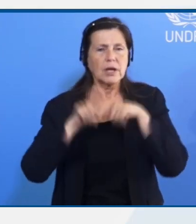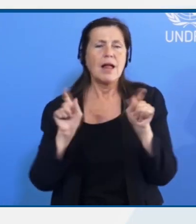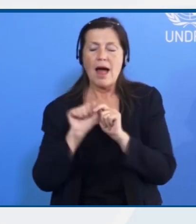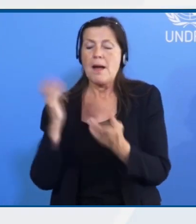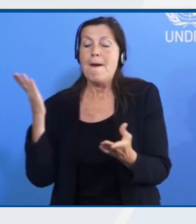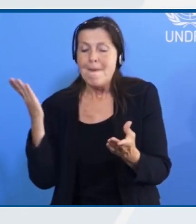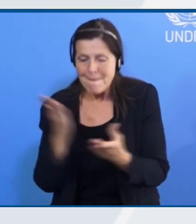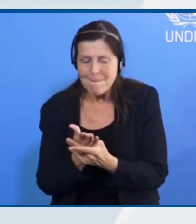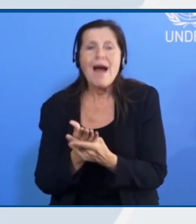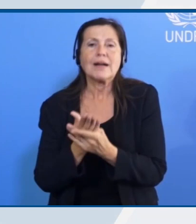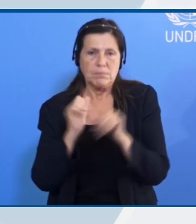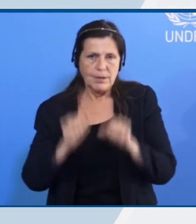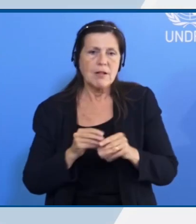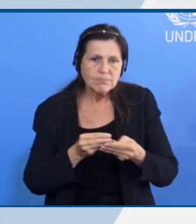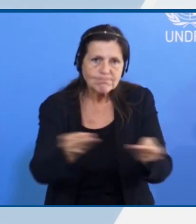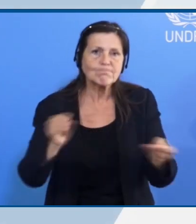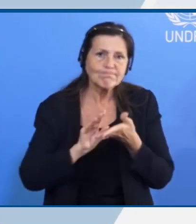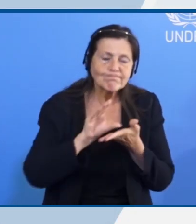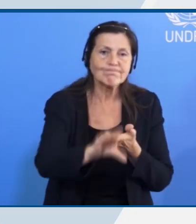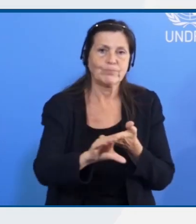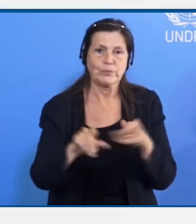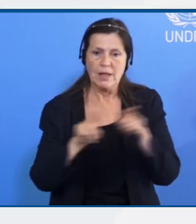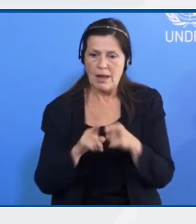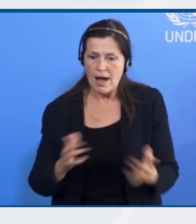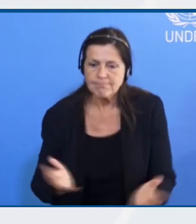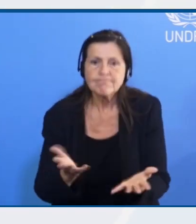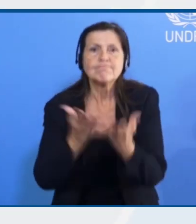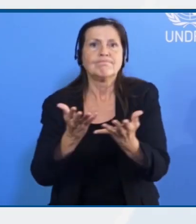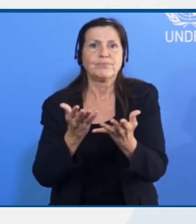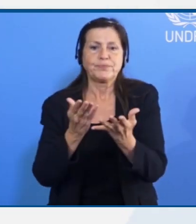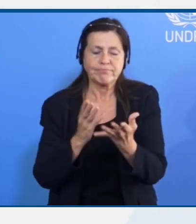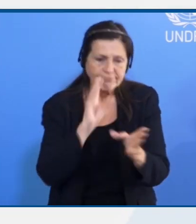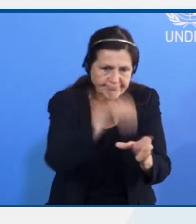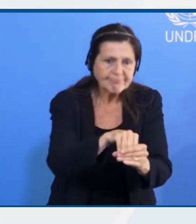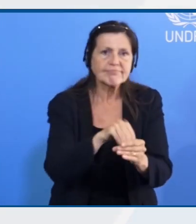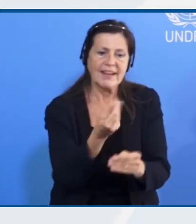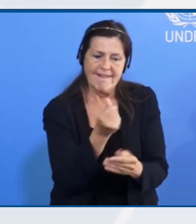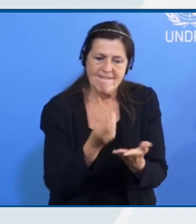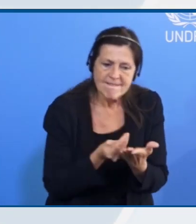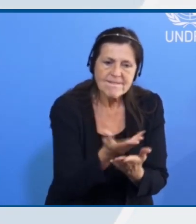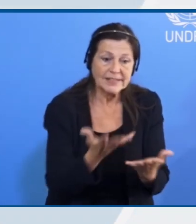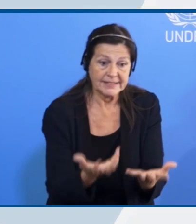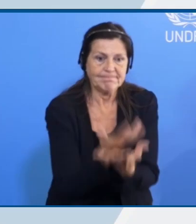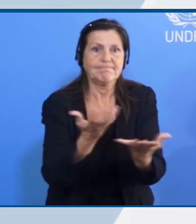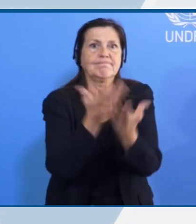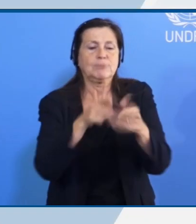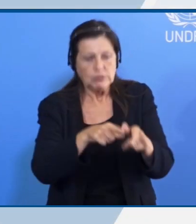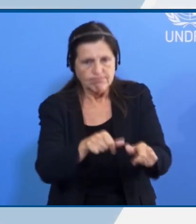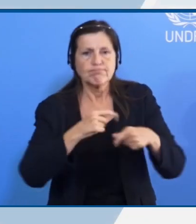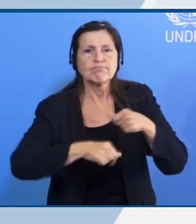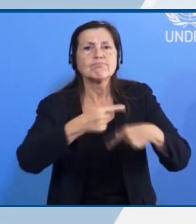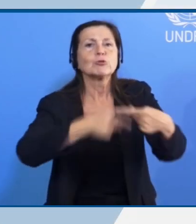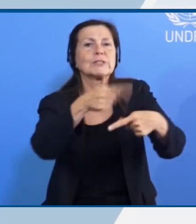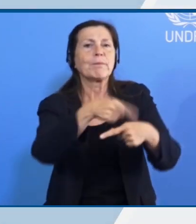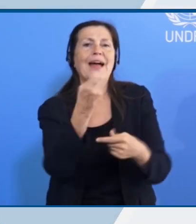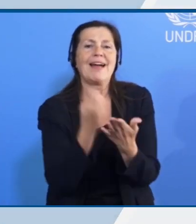sicuro successo per stimolare e finanziare lo sviluppo socio-economico locale sostenibile e resiliente. Negli ultimi